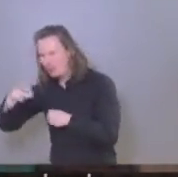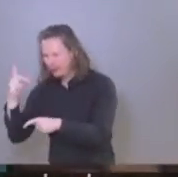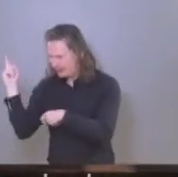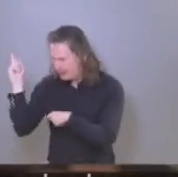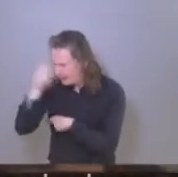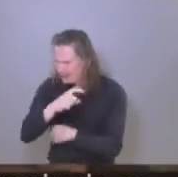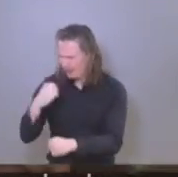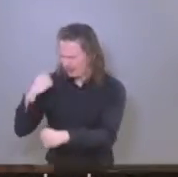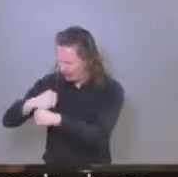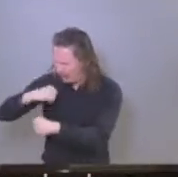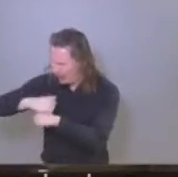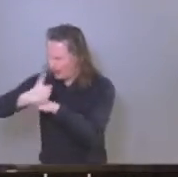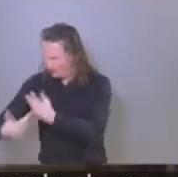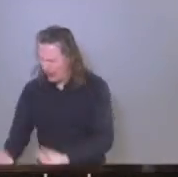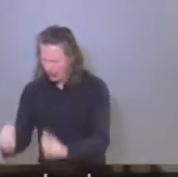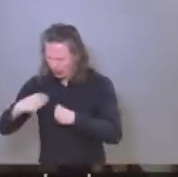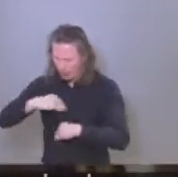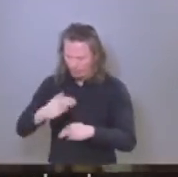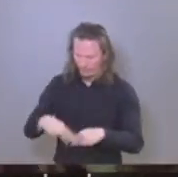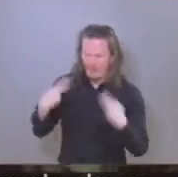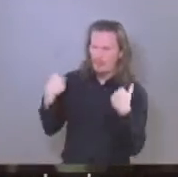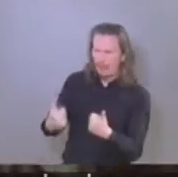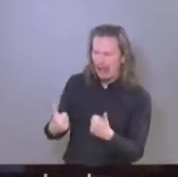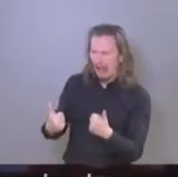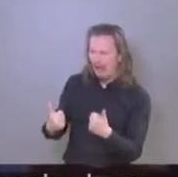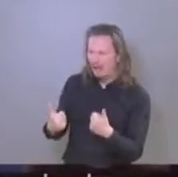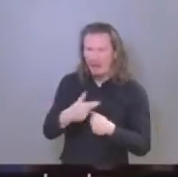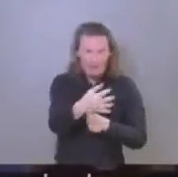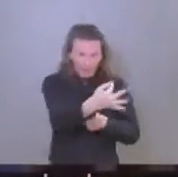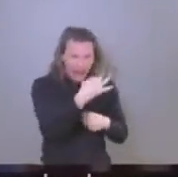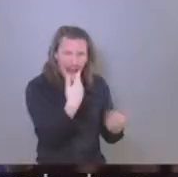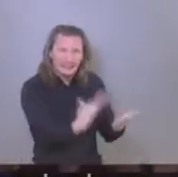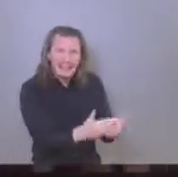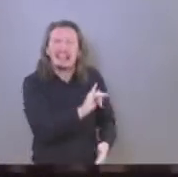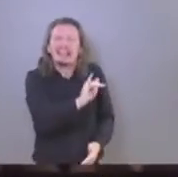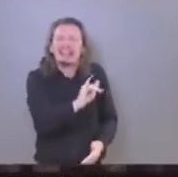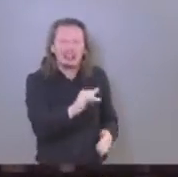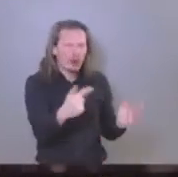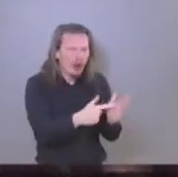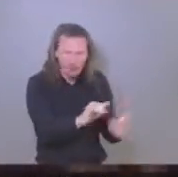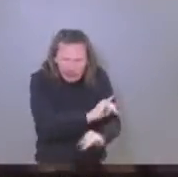veut vivre de son travail dignement? Quand parle-t-il?